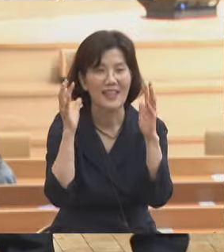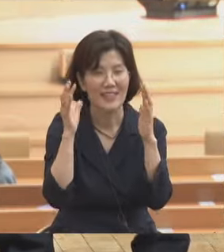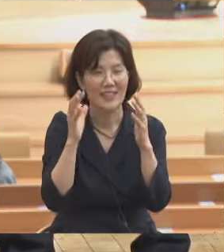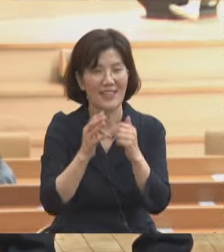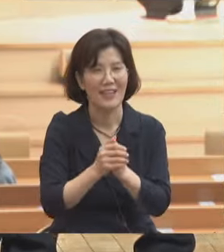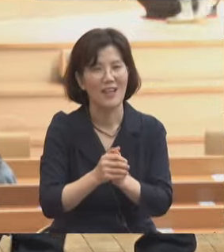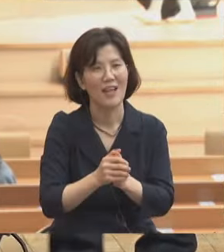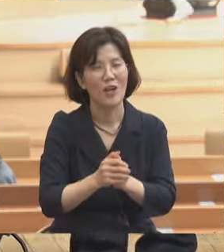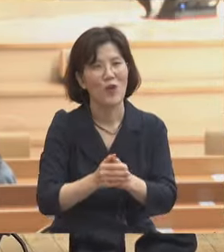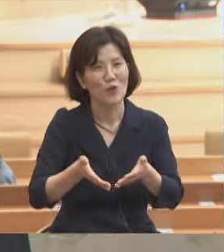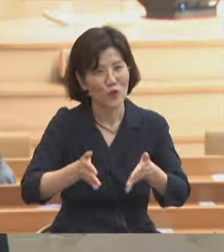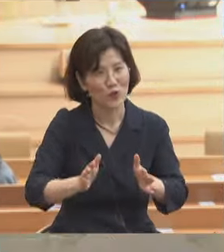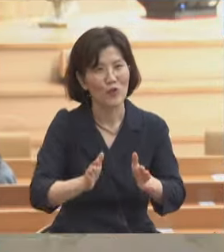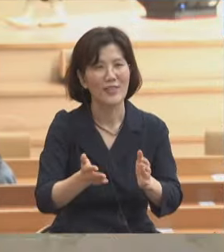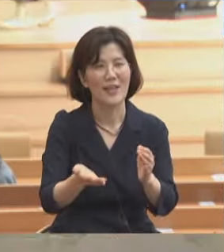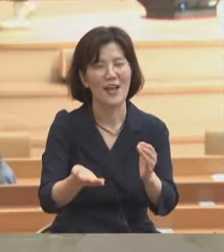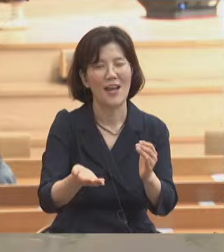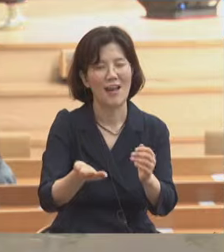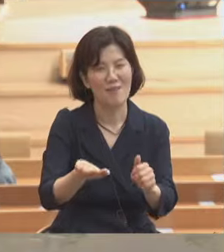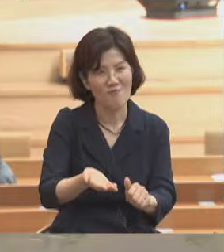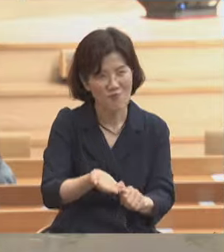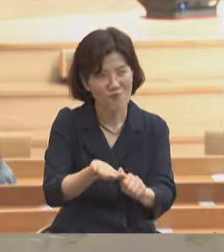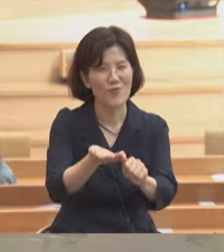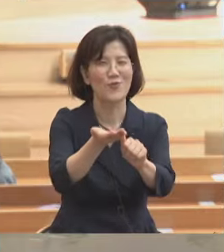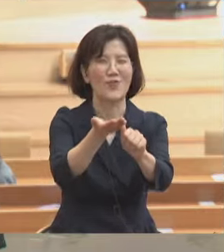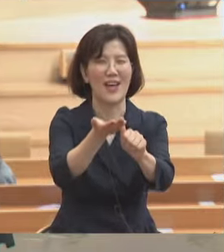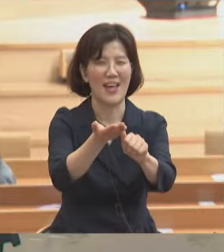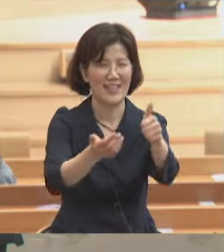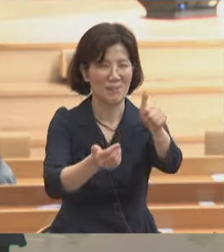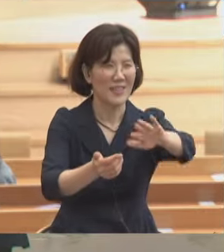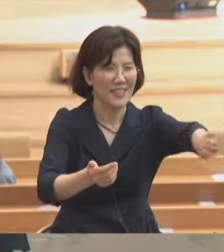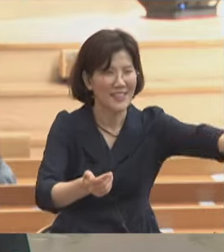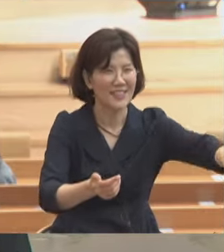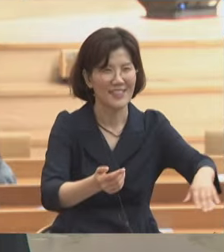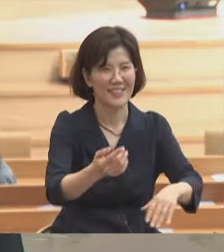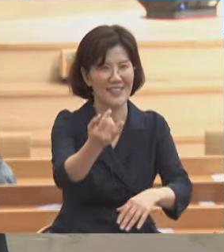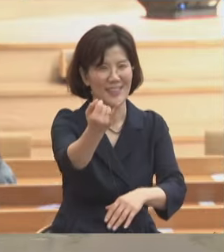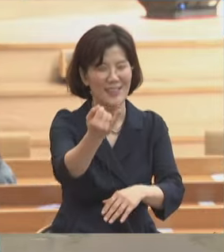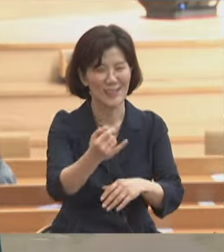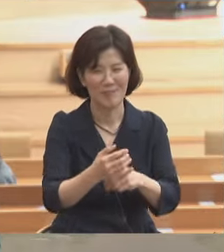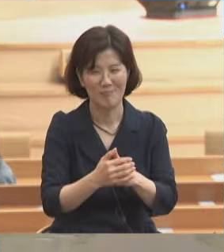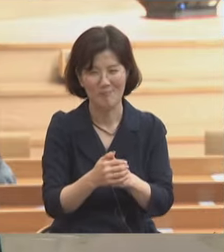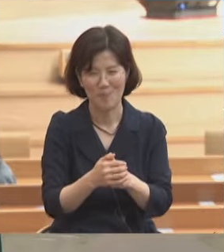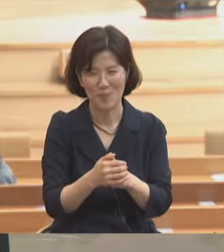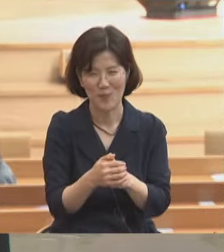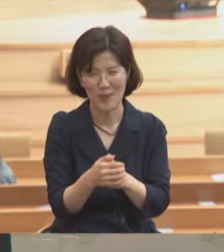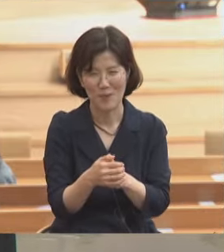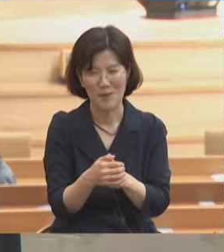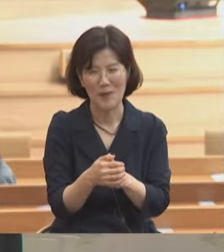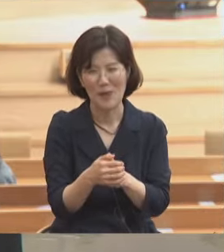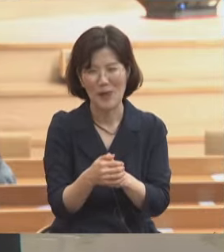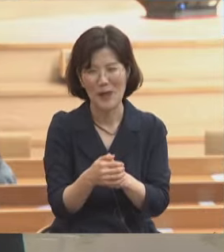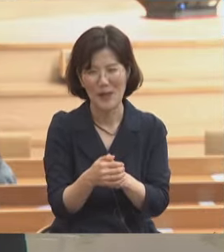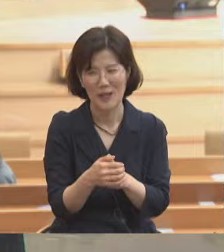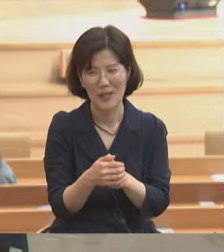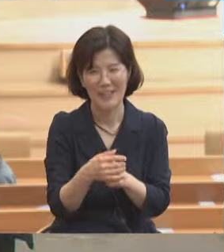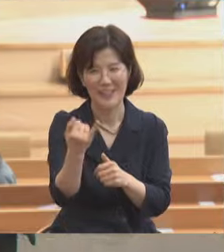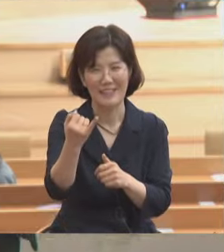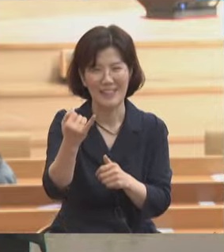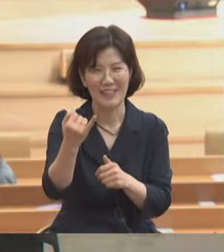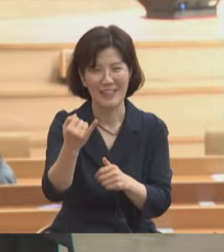출산과 육아에 수고했죠? 우리 당신은 좀 나오시고 아직 주인공 그 정도가 나갈 필요는 없고